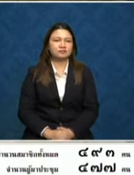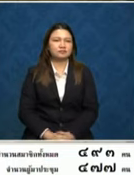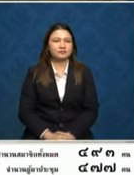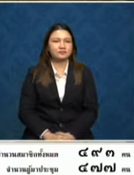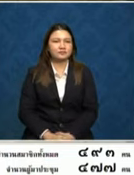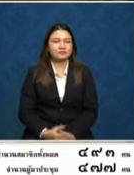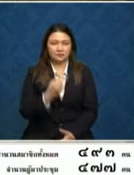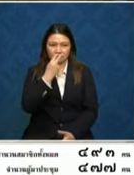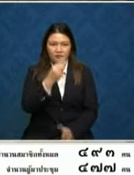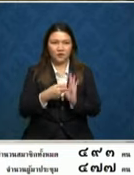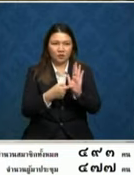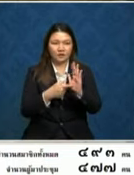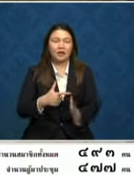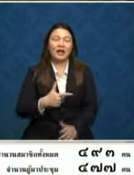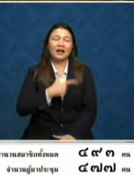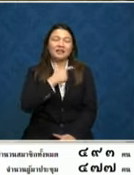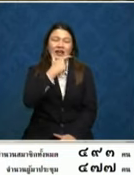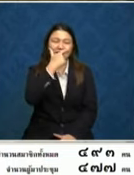อย่างเช่นกะเหรี่ยง